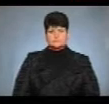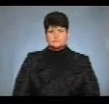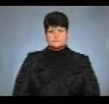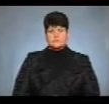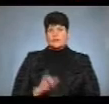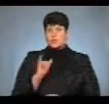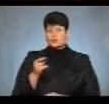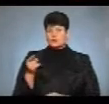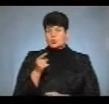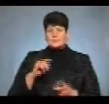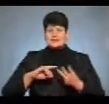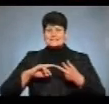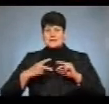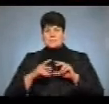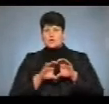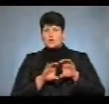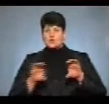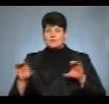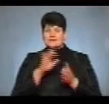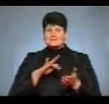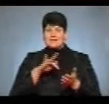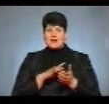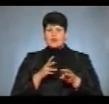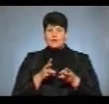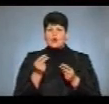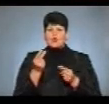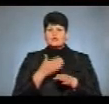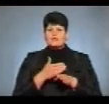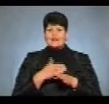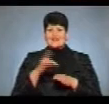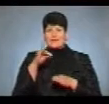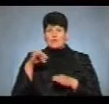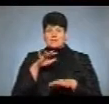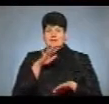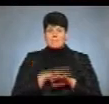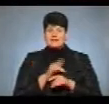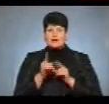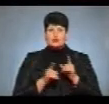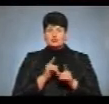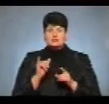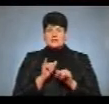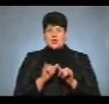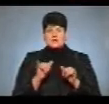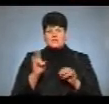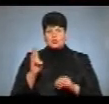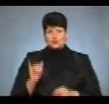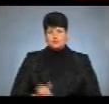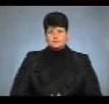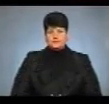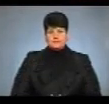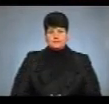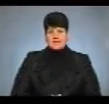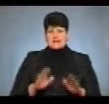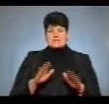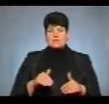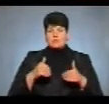У Тернополі замінюють труби центрального опалення. Гроші виділив Європейський банк реконструкції та розвитку. Запланували